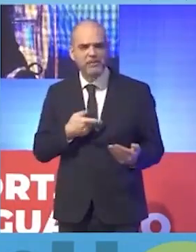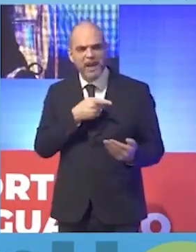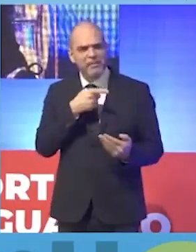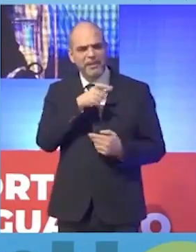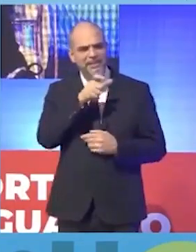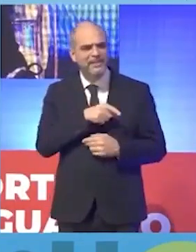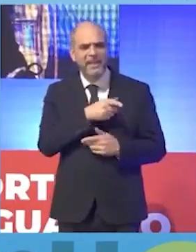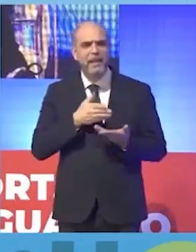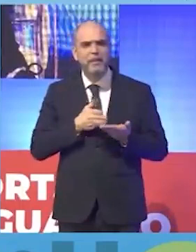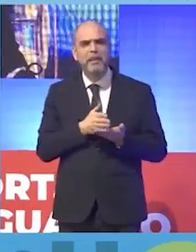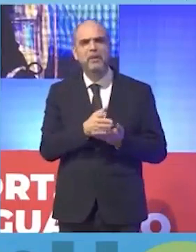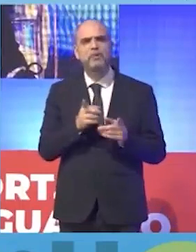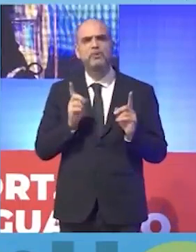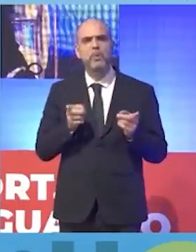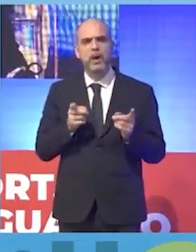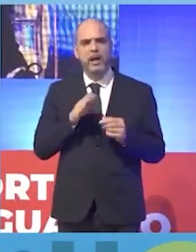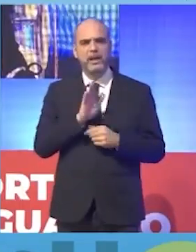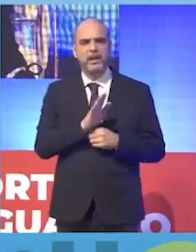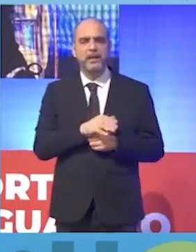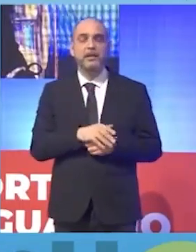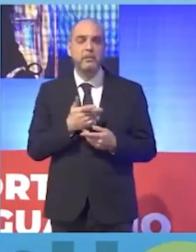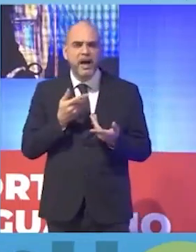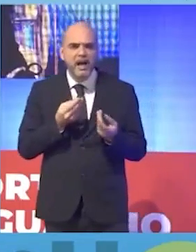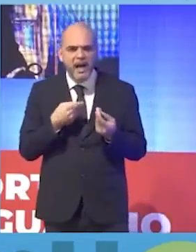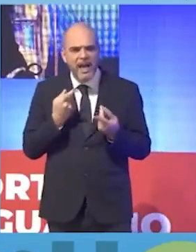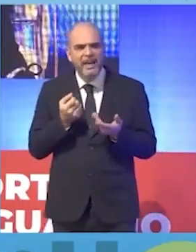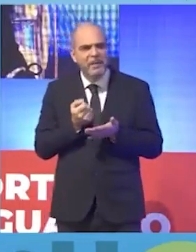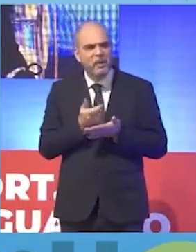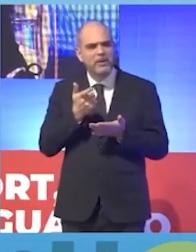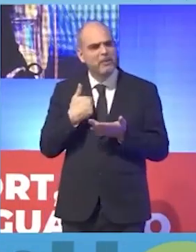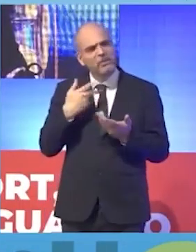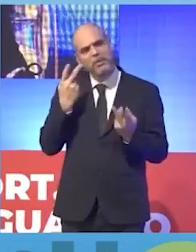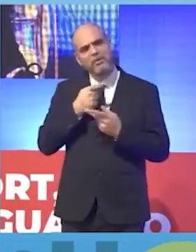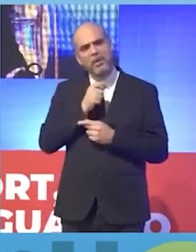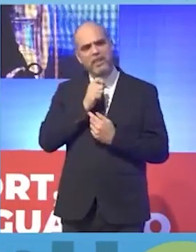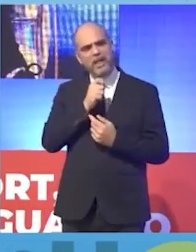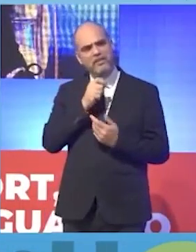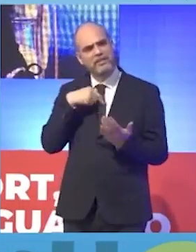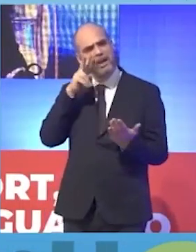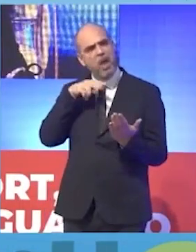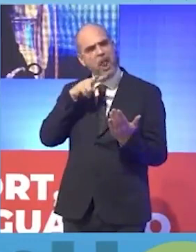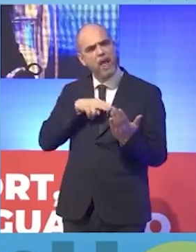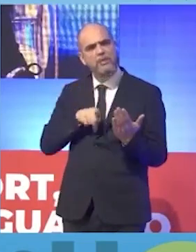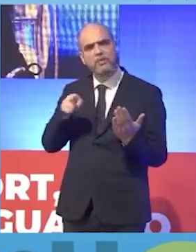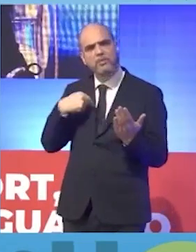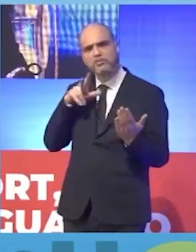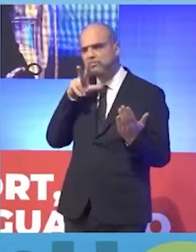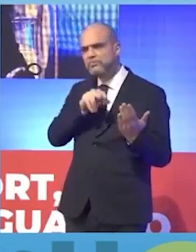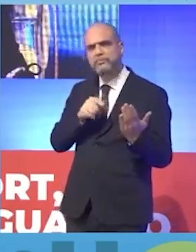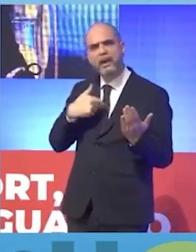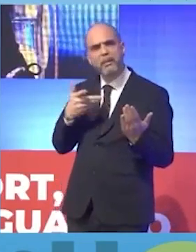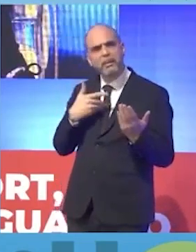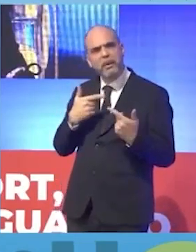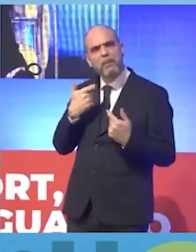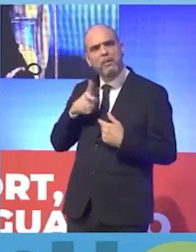il percorso che hai dovuto fare, ma soprattutto quanto è stato importante, perché ho letto una tua intervista bellissima dove tu dai grande merito a dei manifesti che hai visto